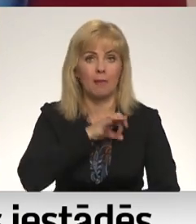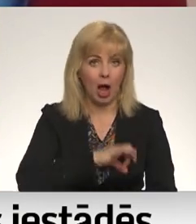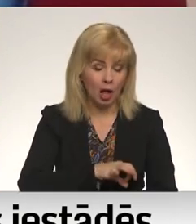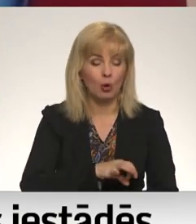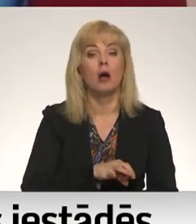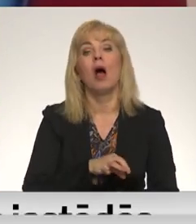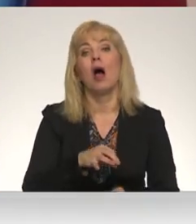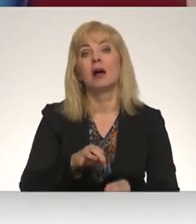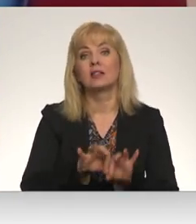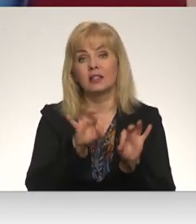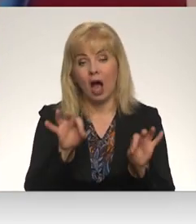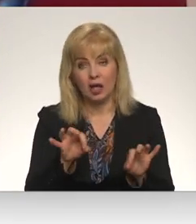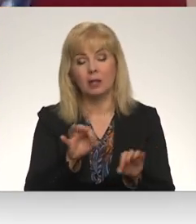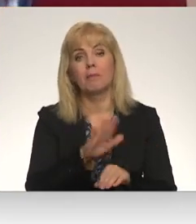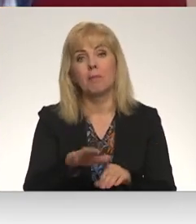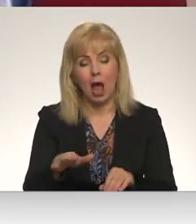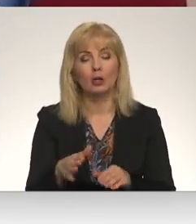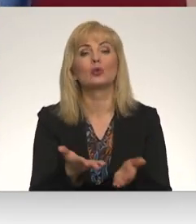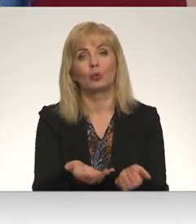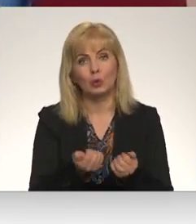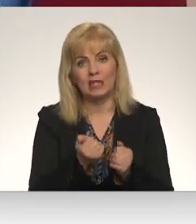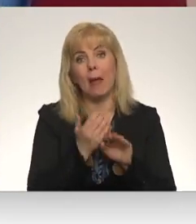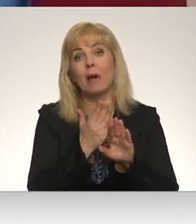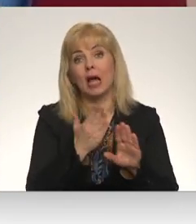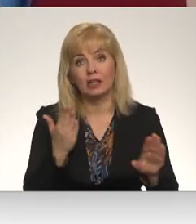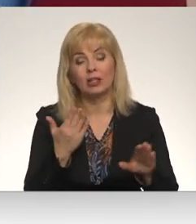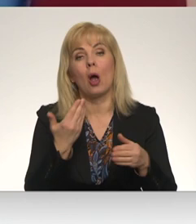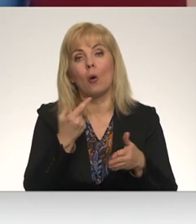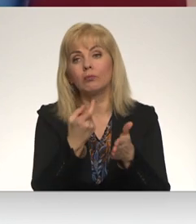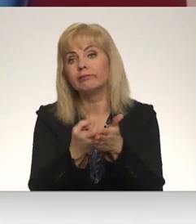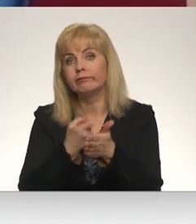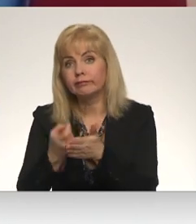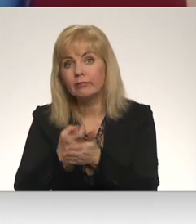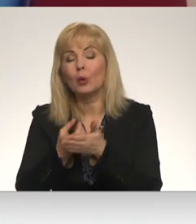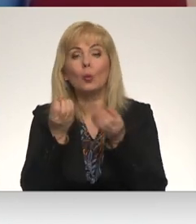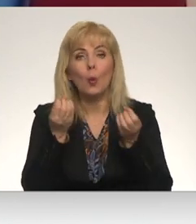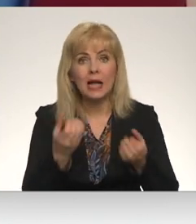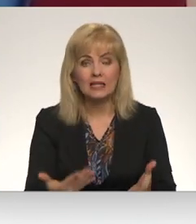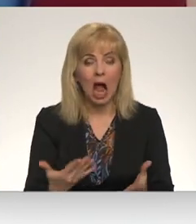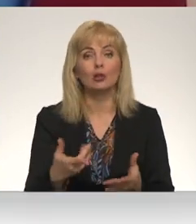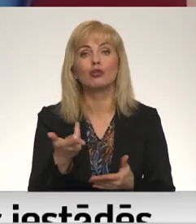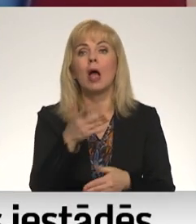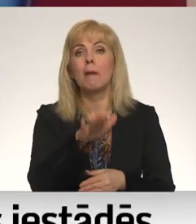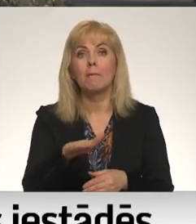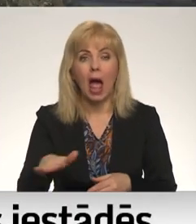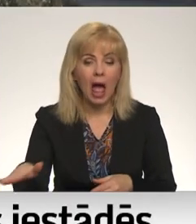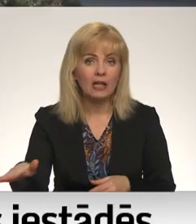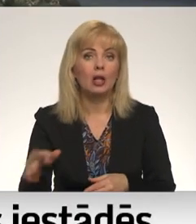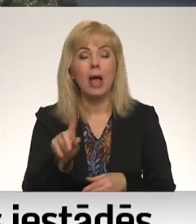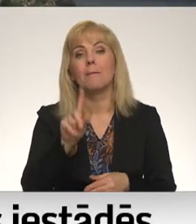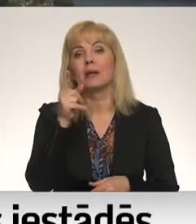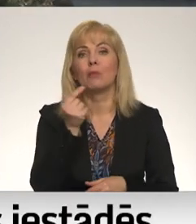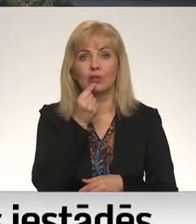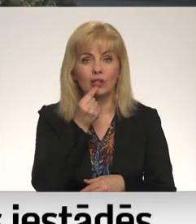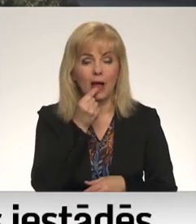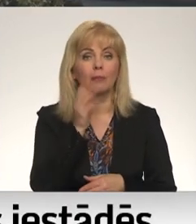to, ka mēs visus bērniņus arī uzņemsim rindā. Mēs esam apzinājuši vēl tos bērnus, kuriem ar 1.